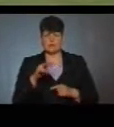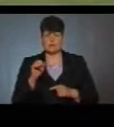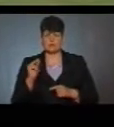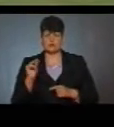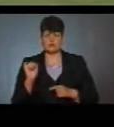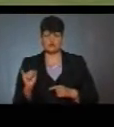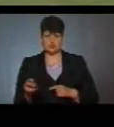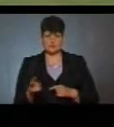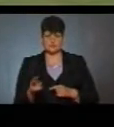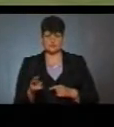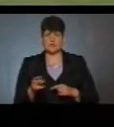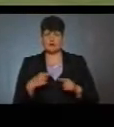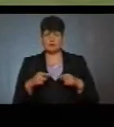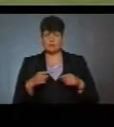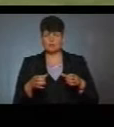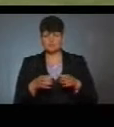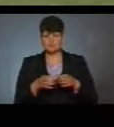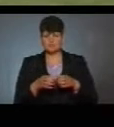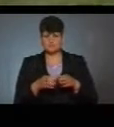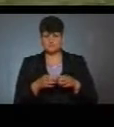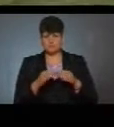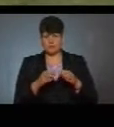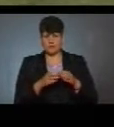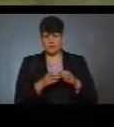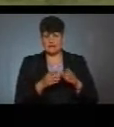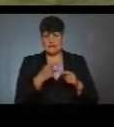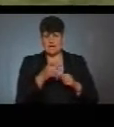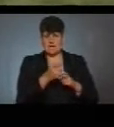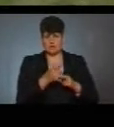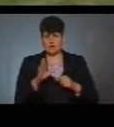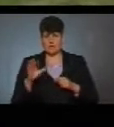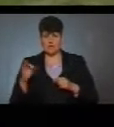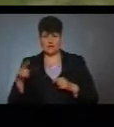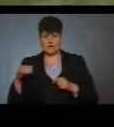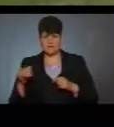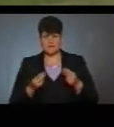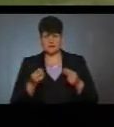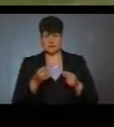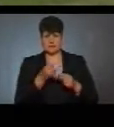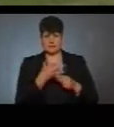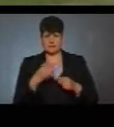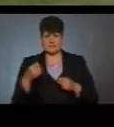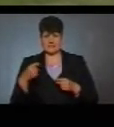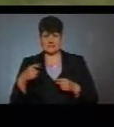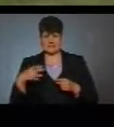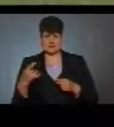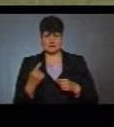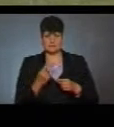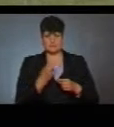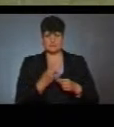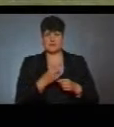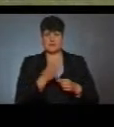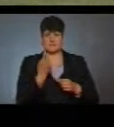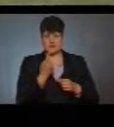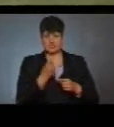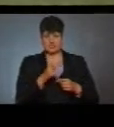На футбольному полі команда з Рівного проти команди з Волині. Грають 2 тайми по 15 хвилин. Перший тайм завершився з